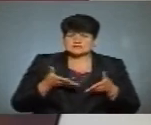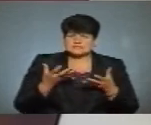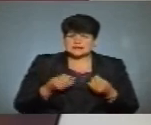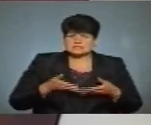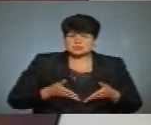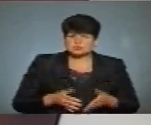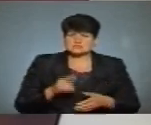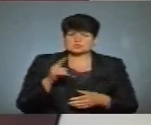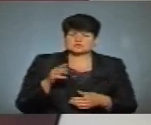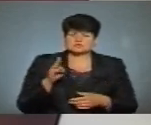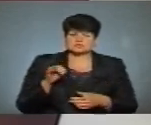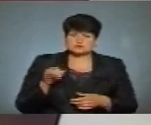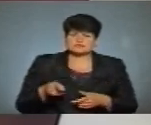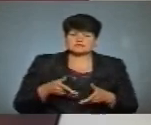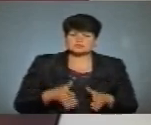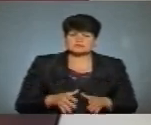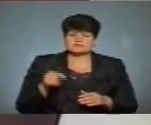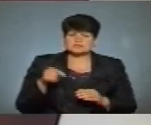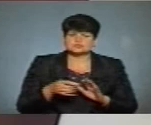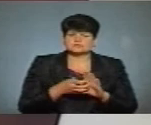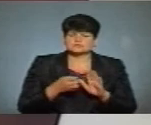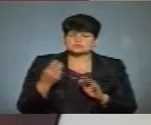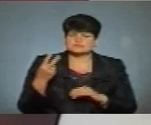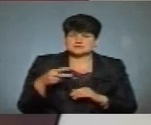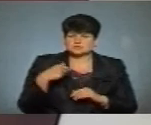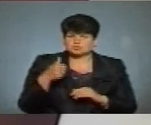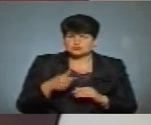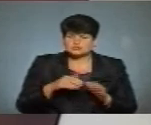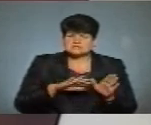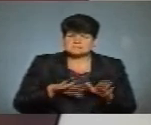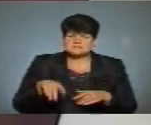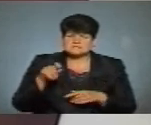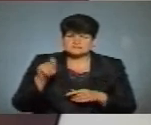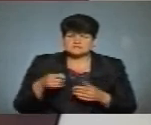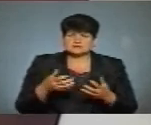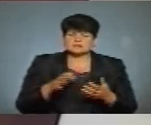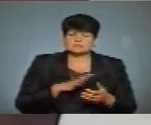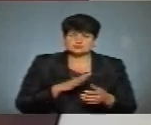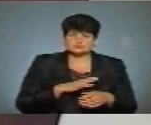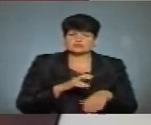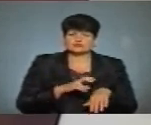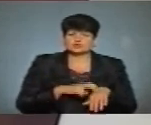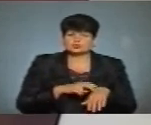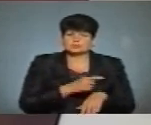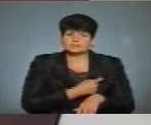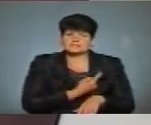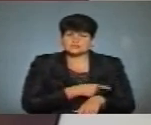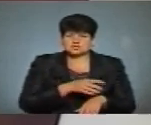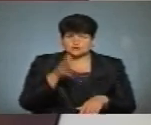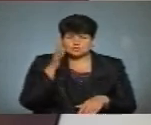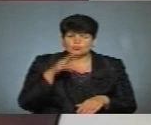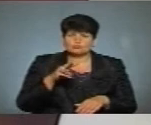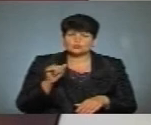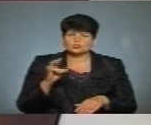Штокалка. Зіновій Штокалко народився у 1920 році. Після війни здобув звання доктора медичних наук в Мюнхенському